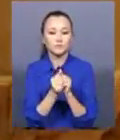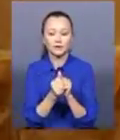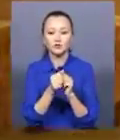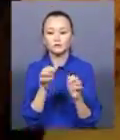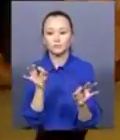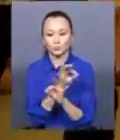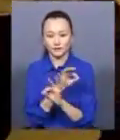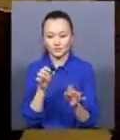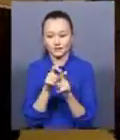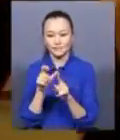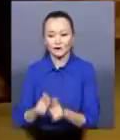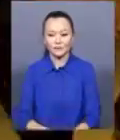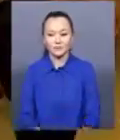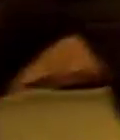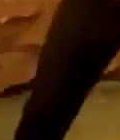мотивом.